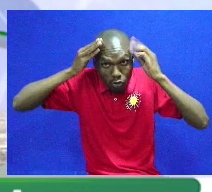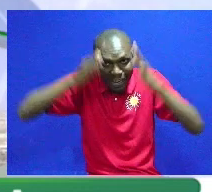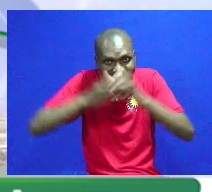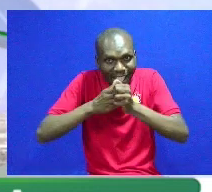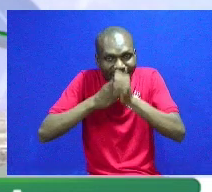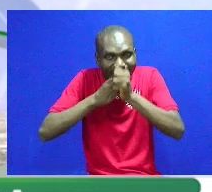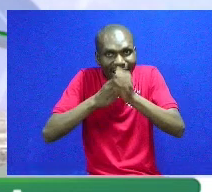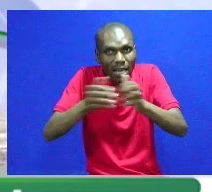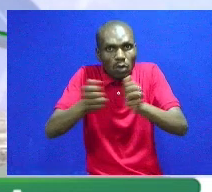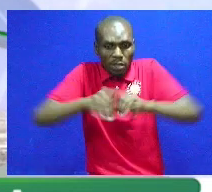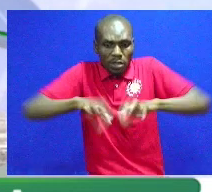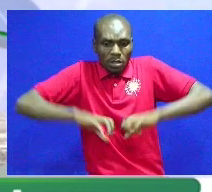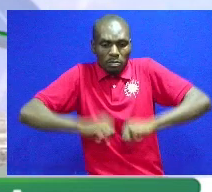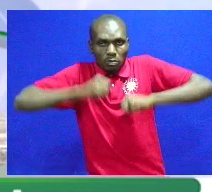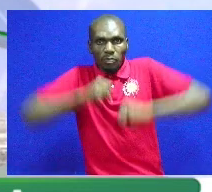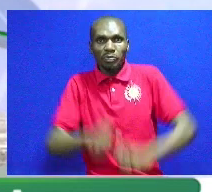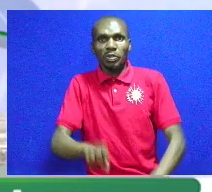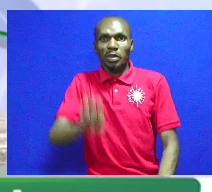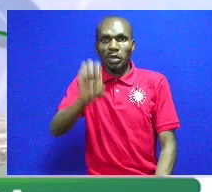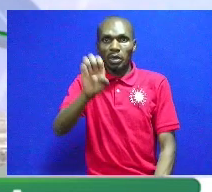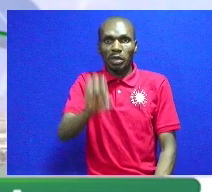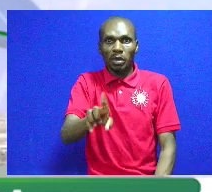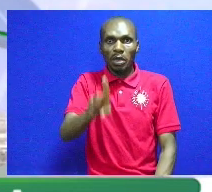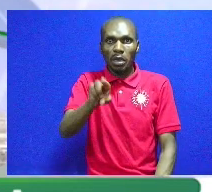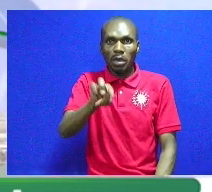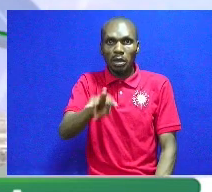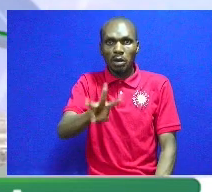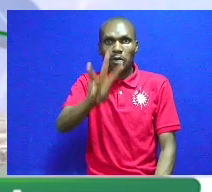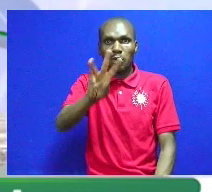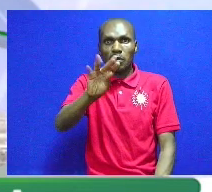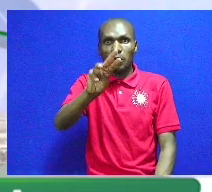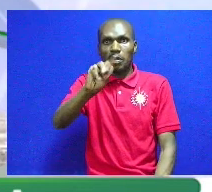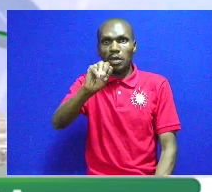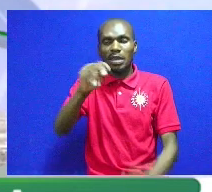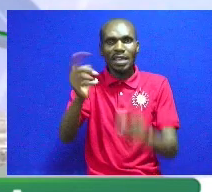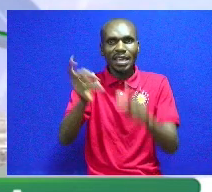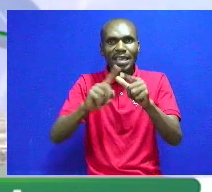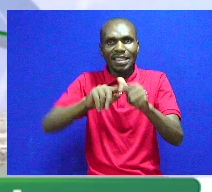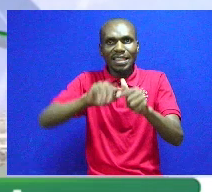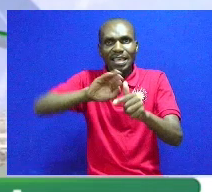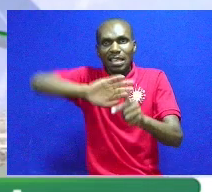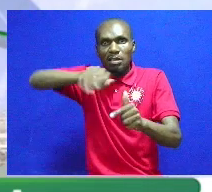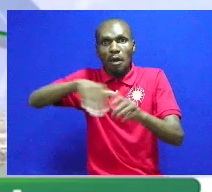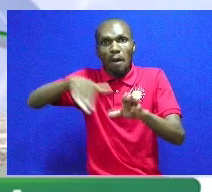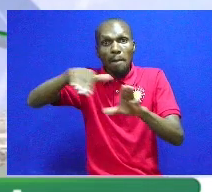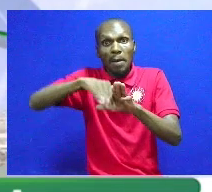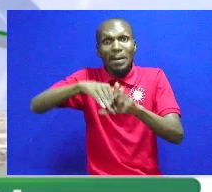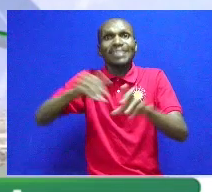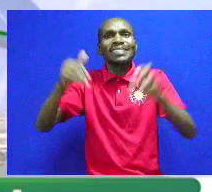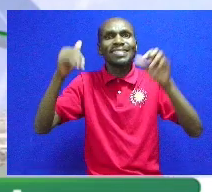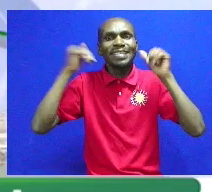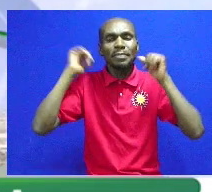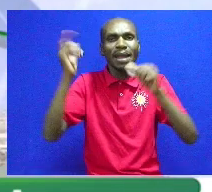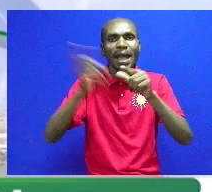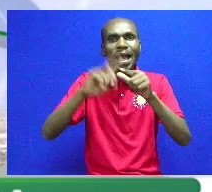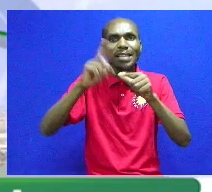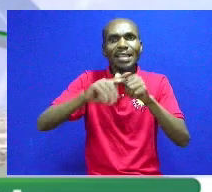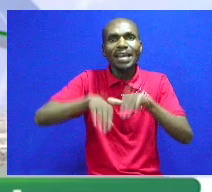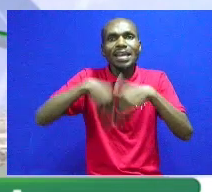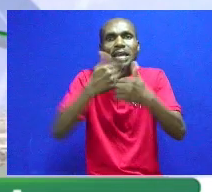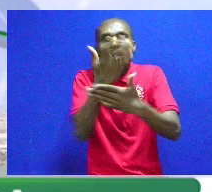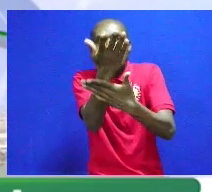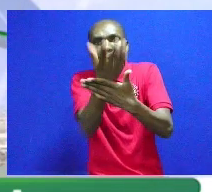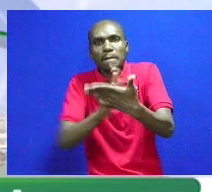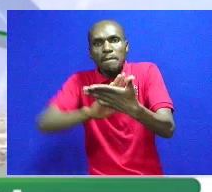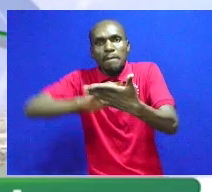nyakero bobo Edwin Mumanyi ni kubanya reba kuburi ya barai kuruase Kaunti ya Nyamira kwa ene kibuna ngubwato kubarichi basari asinchi